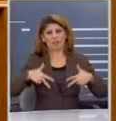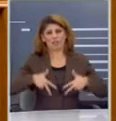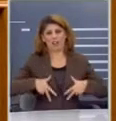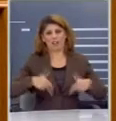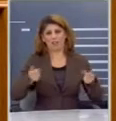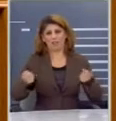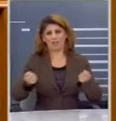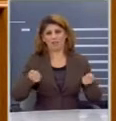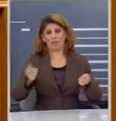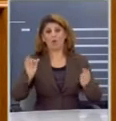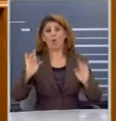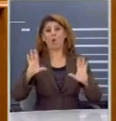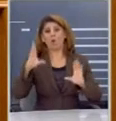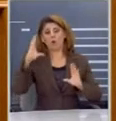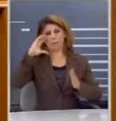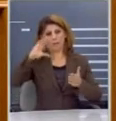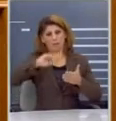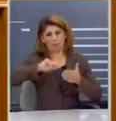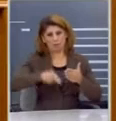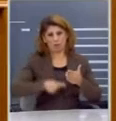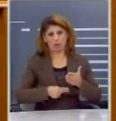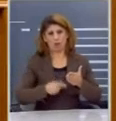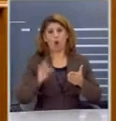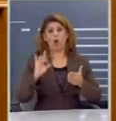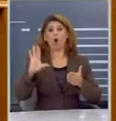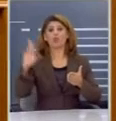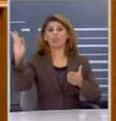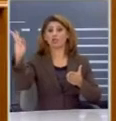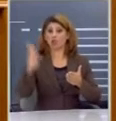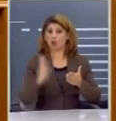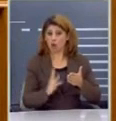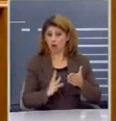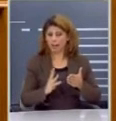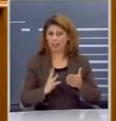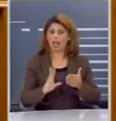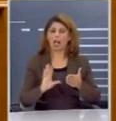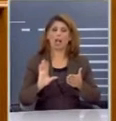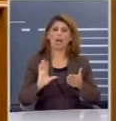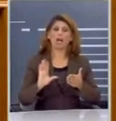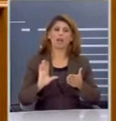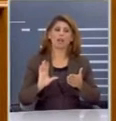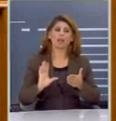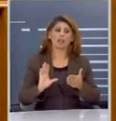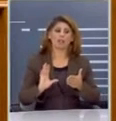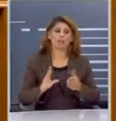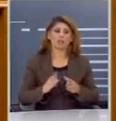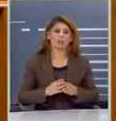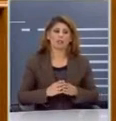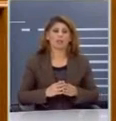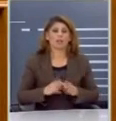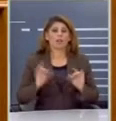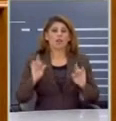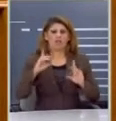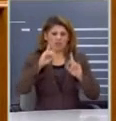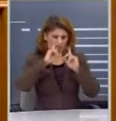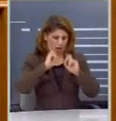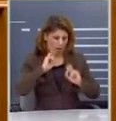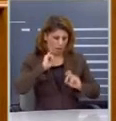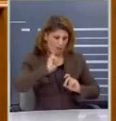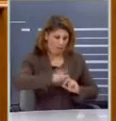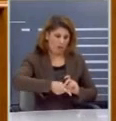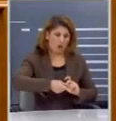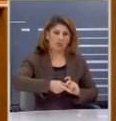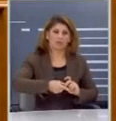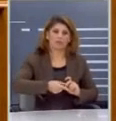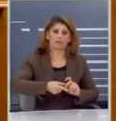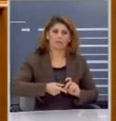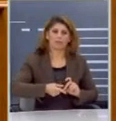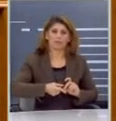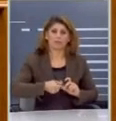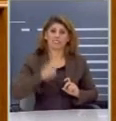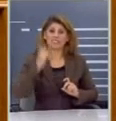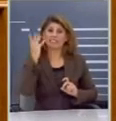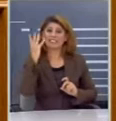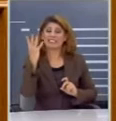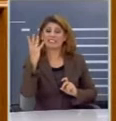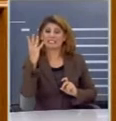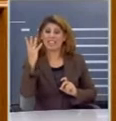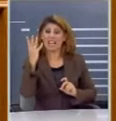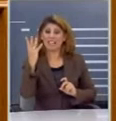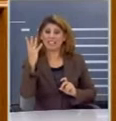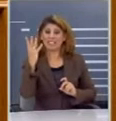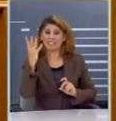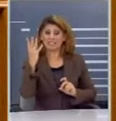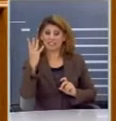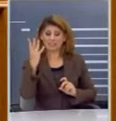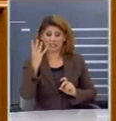χωρίς μνημόνια, χωρίς τρόικες και χωρίς επιβολή. Τέσσερις παράγοντες,